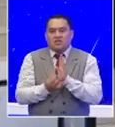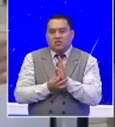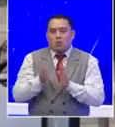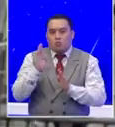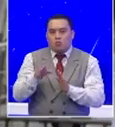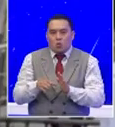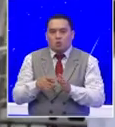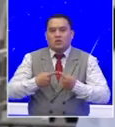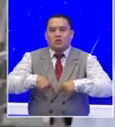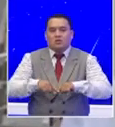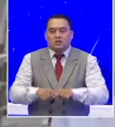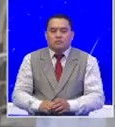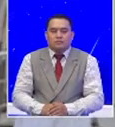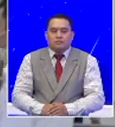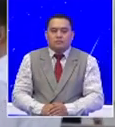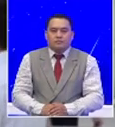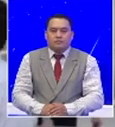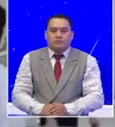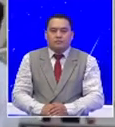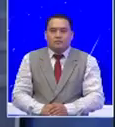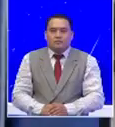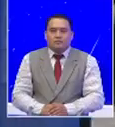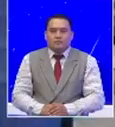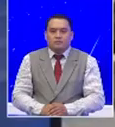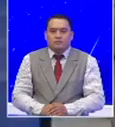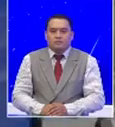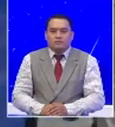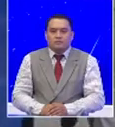проходить в отдельный день и в отдельной аудитории, сообщила спикер.